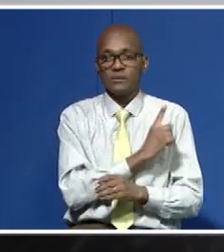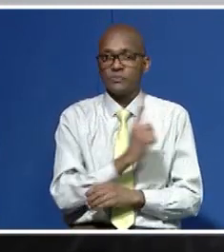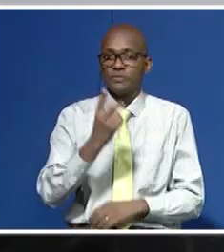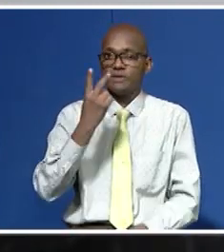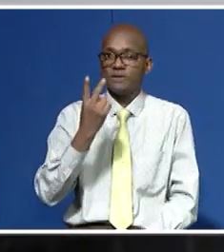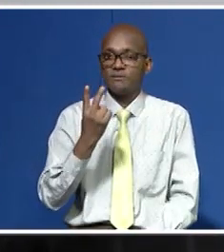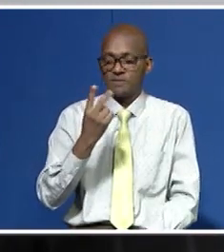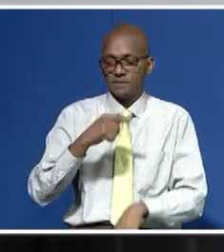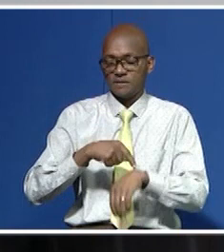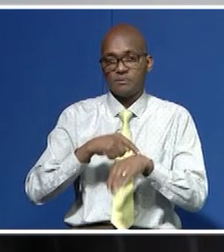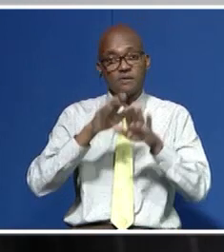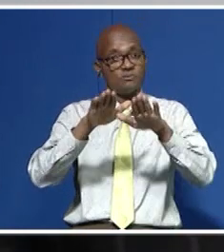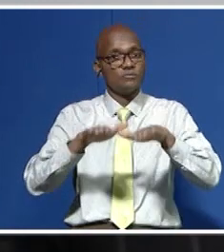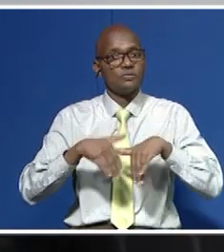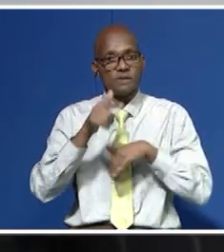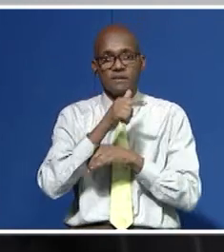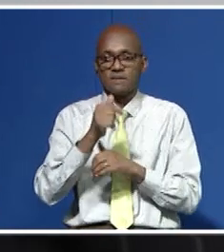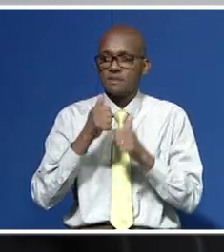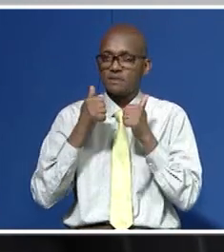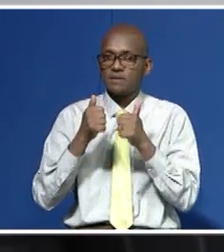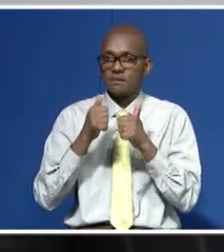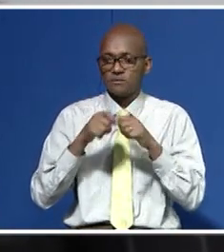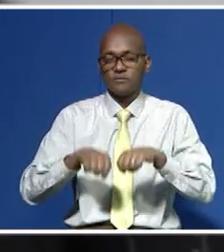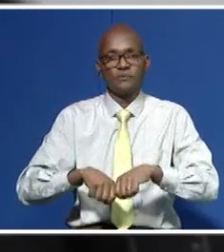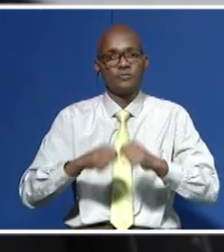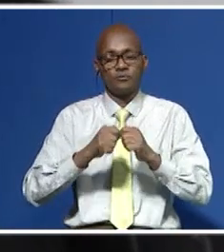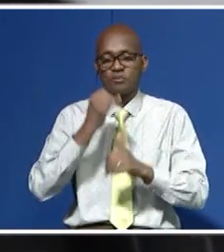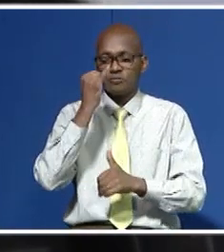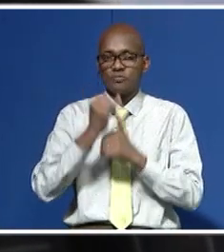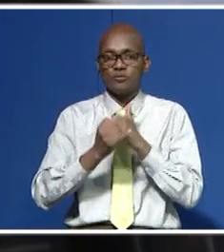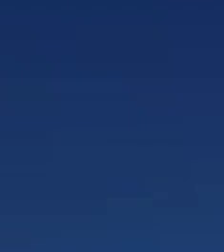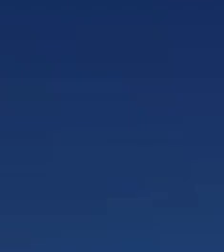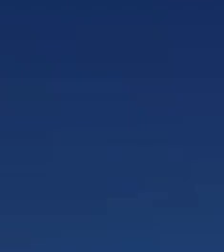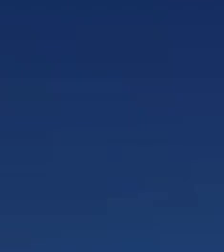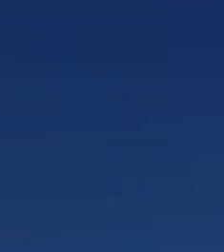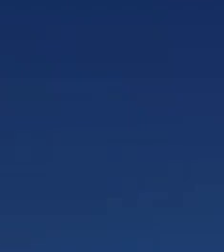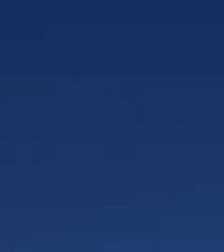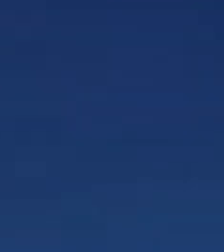wakati huu bunge la Tanzania likitegemewa kuvunjwa mwishoni mwa mwezi Juni.